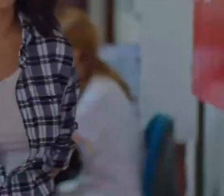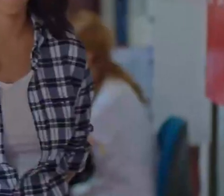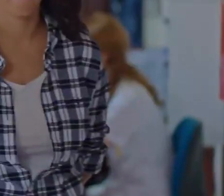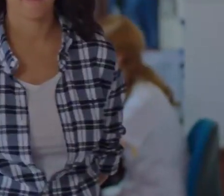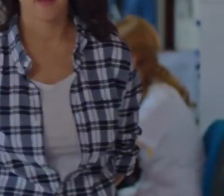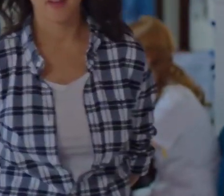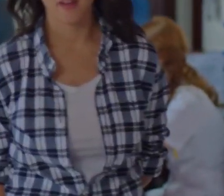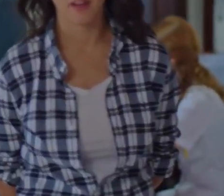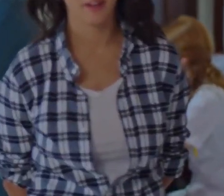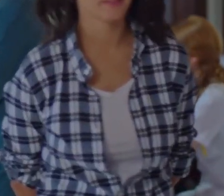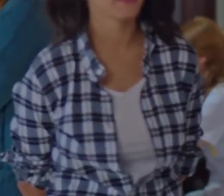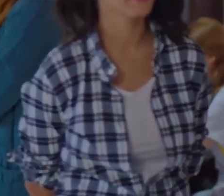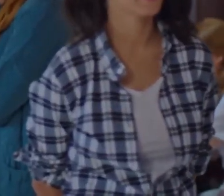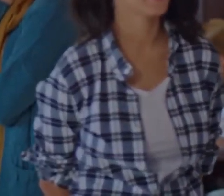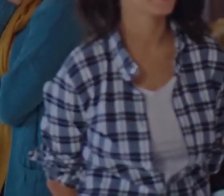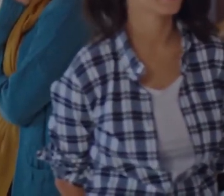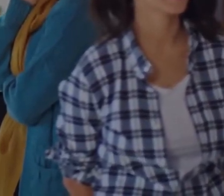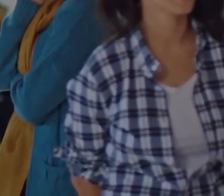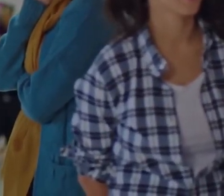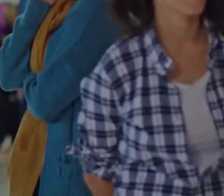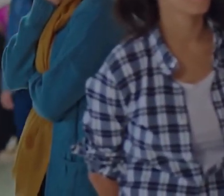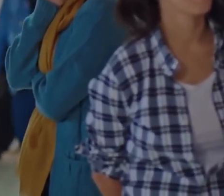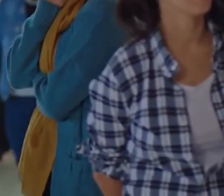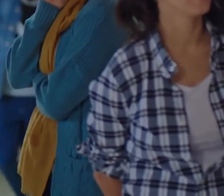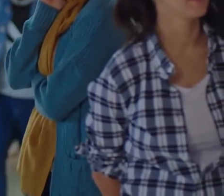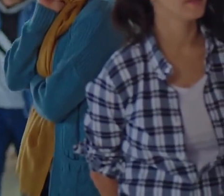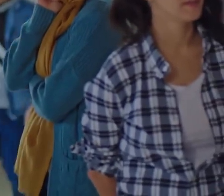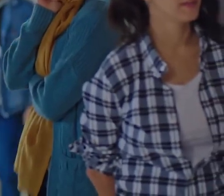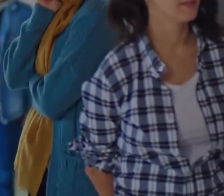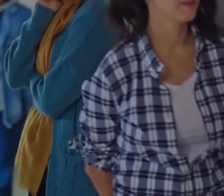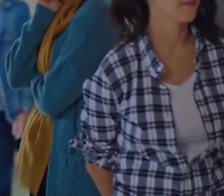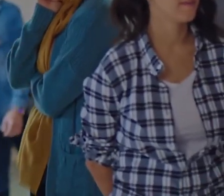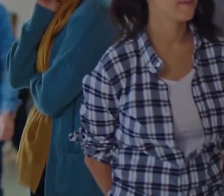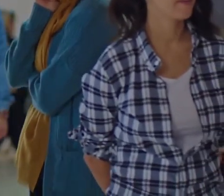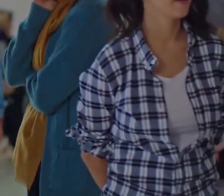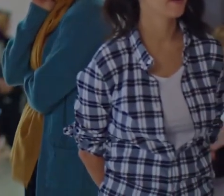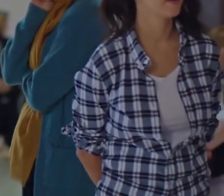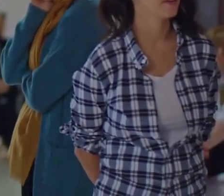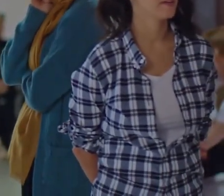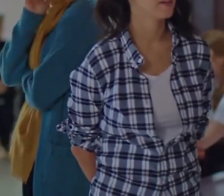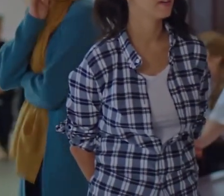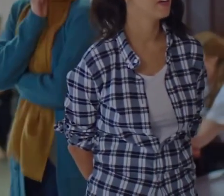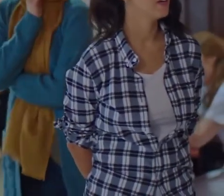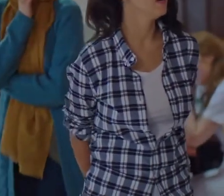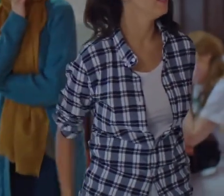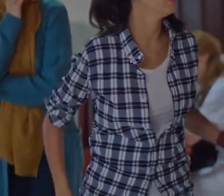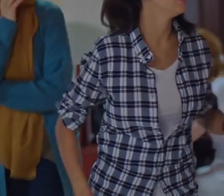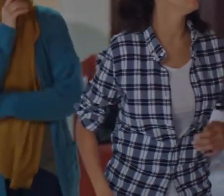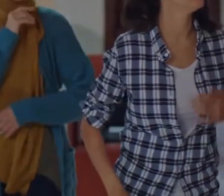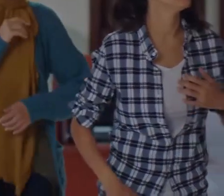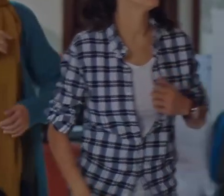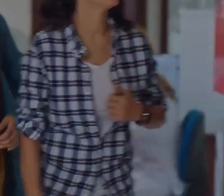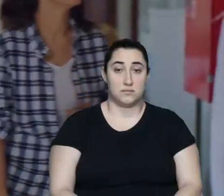değil, normal ev gibi kiremitli çatısı olan tek minareli cami. Sağlık ocağının koridorunda kızlar ağlamaklı, İbrahim ileri geri